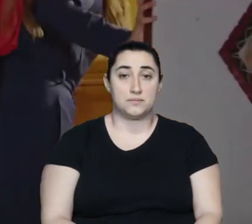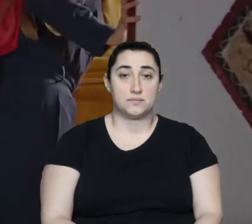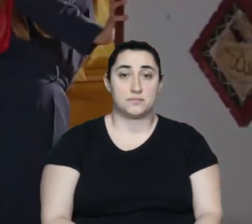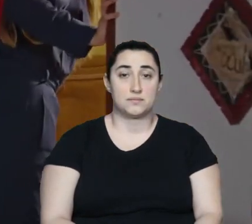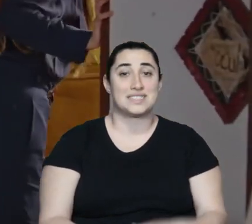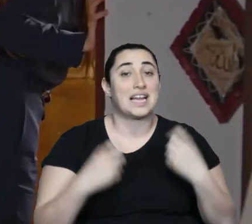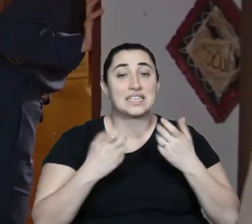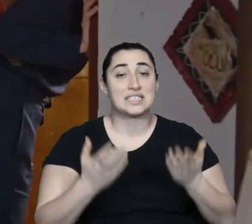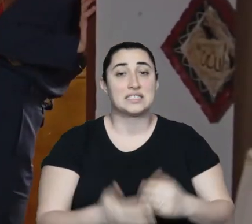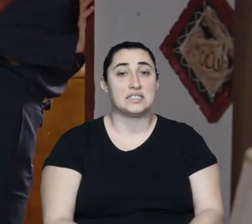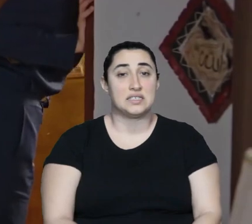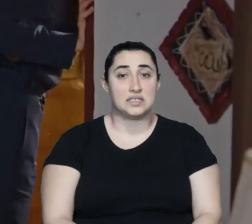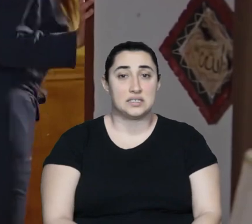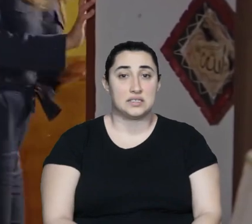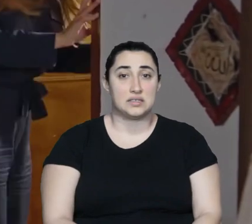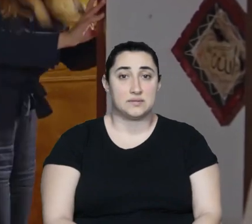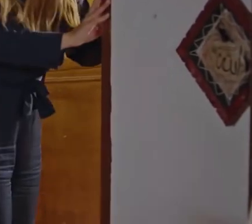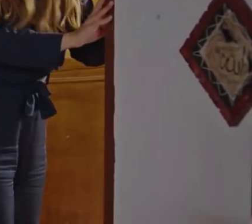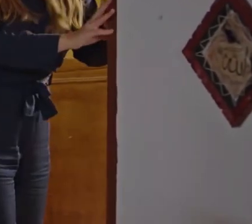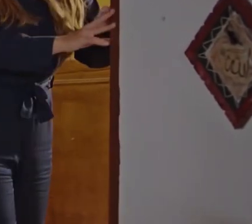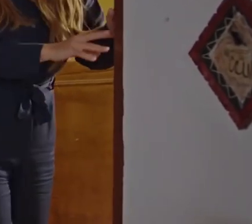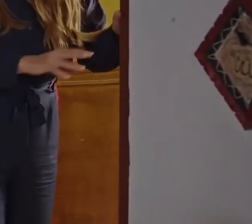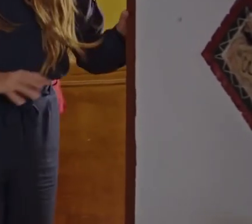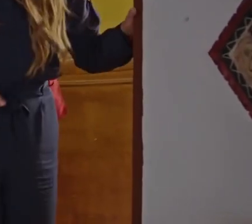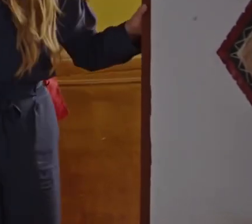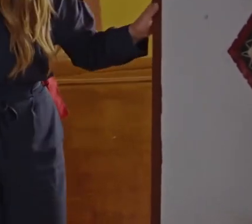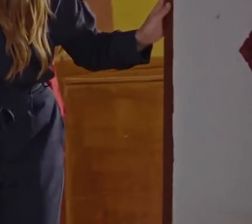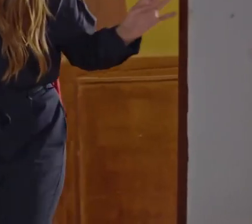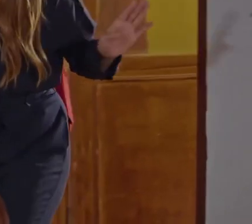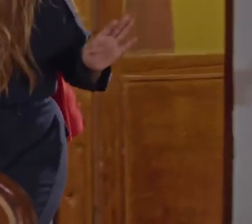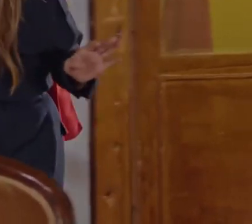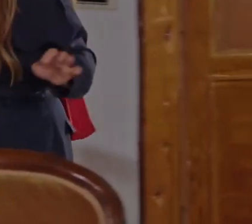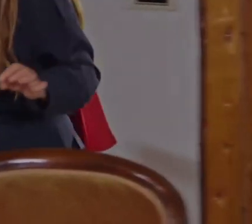Mutfağa baktı. Neredesiniz? Kapıya döndü.